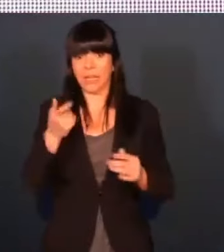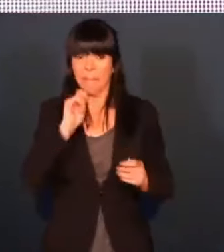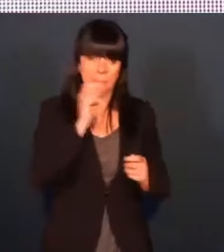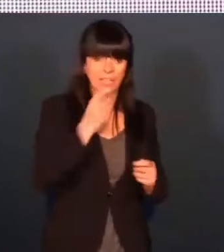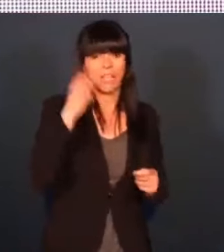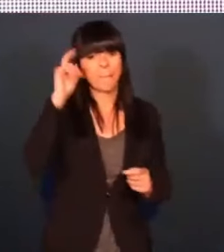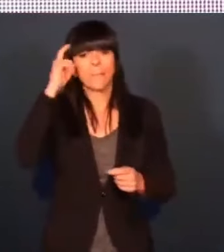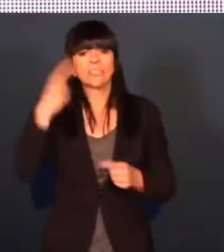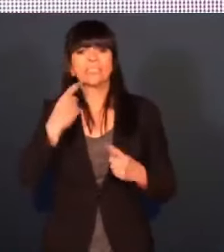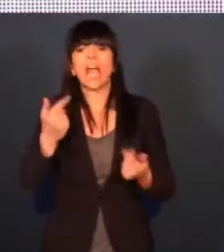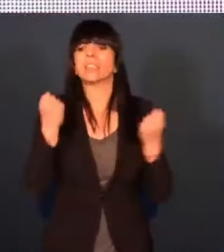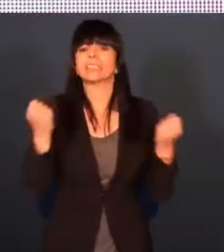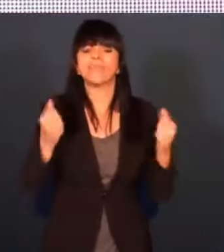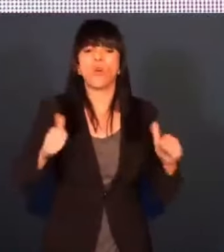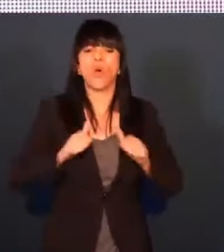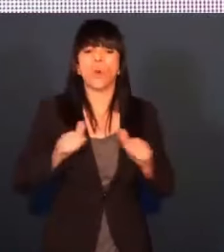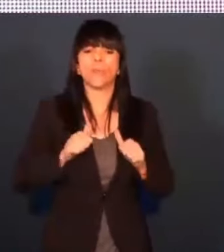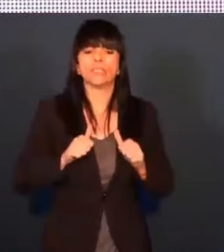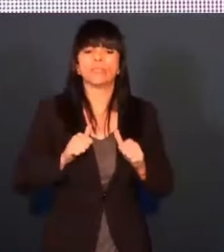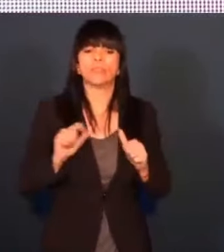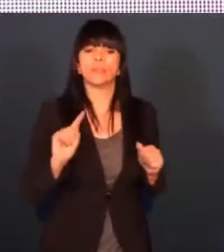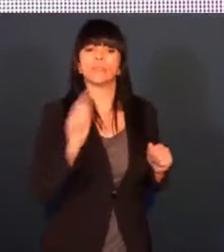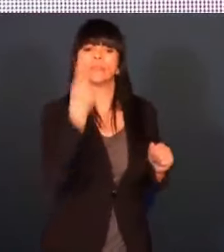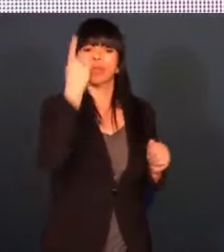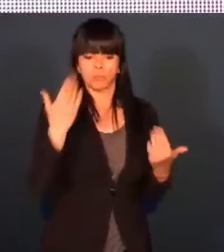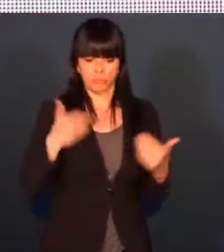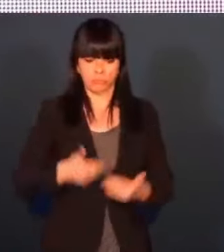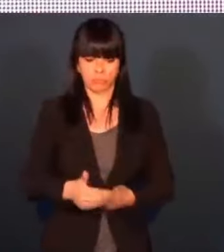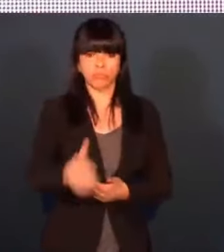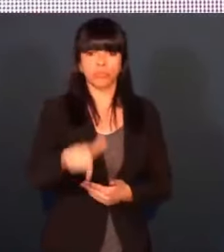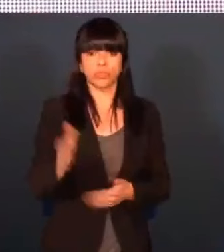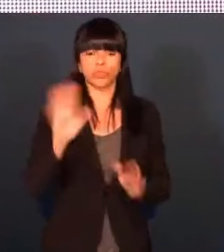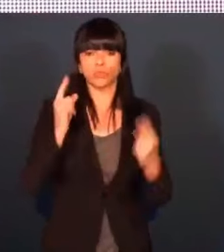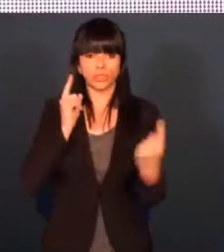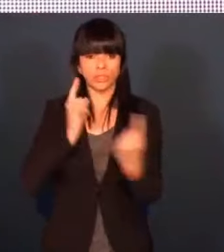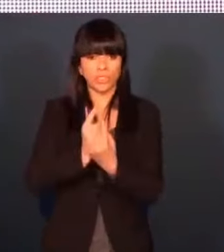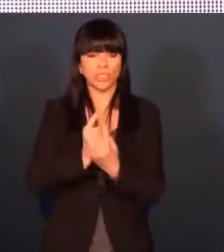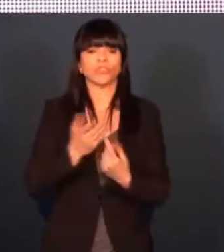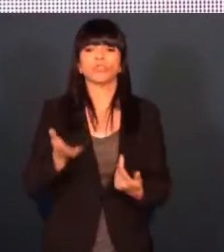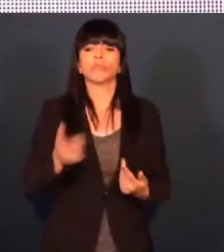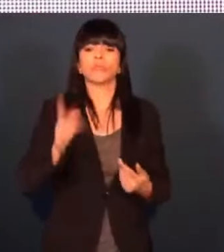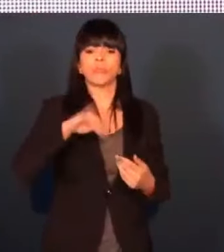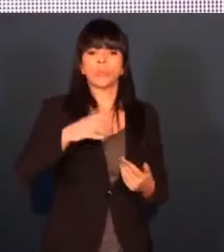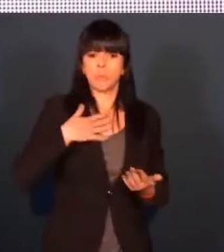на здравеопазването. Първият хеликоптер вече е тука за спешна медицинска помощ по въздуха, сертифициран, с